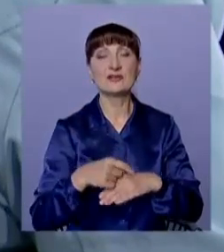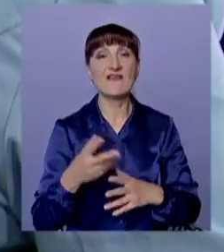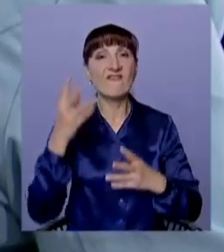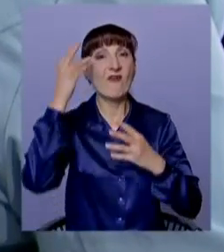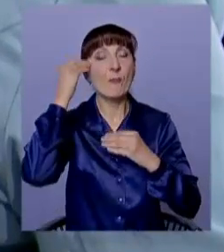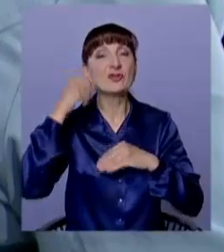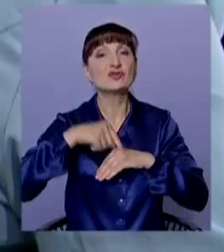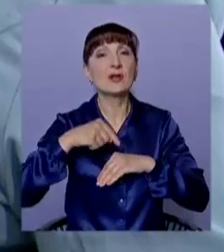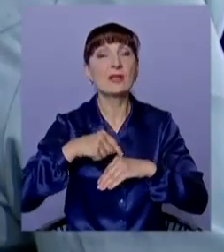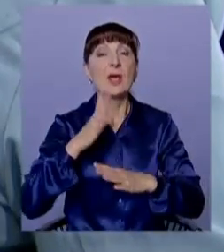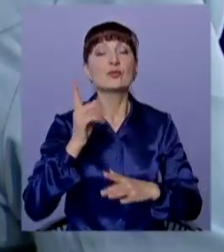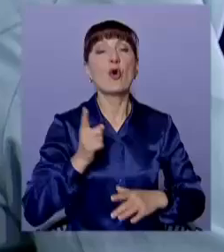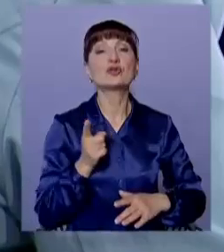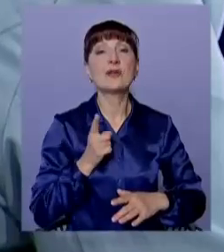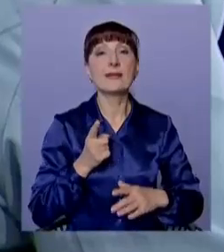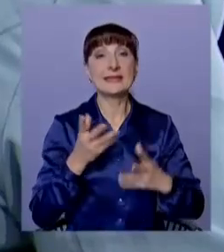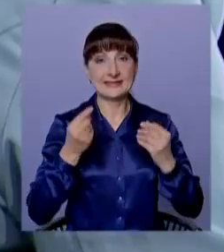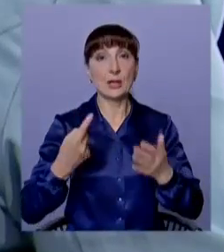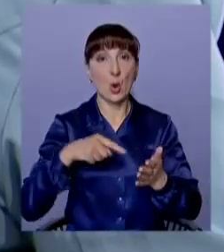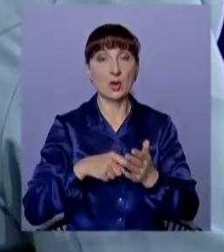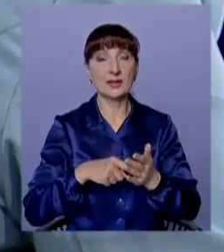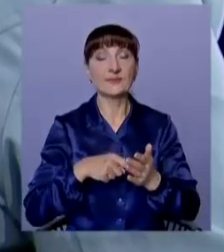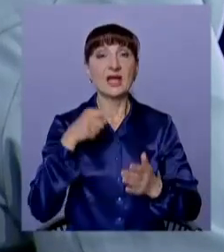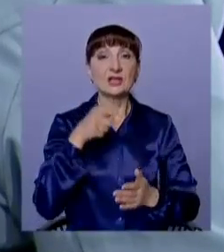какие ожидания от празднования